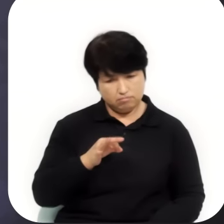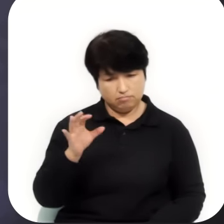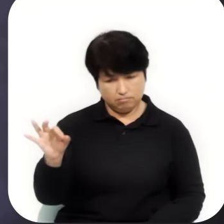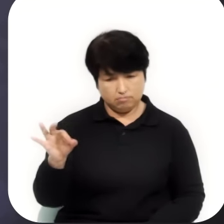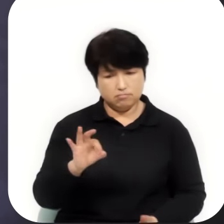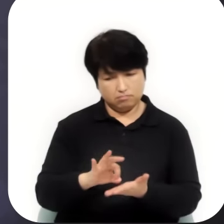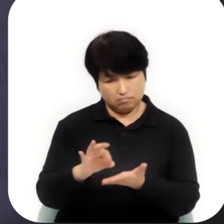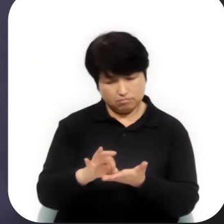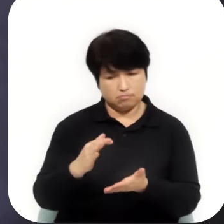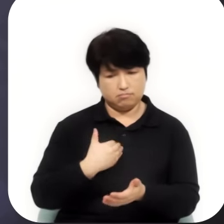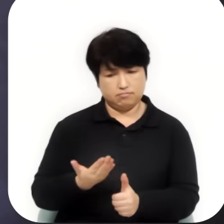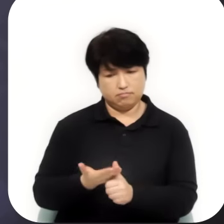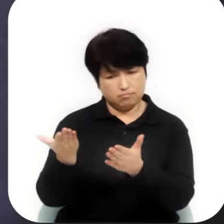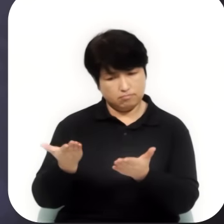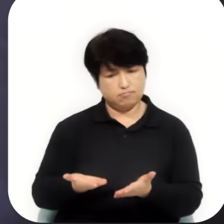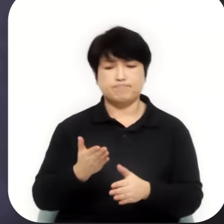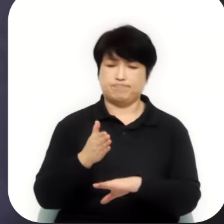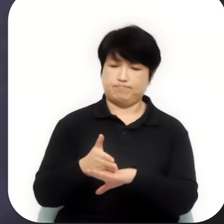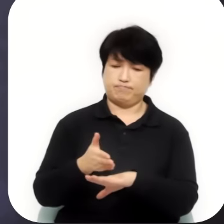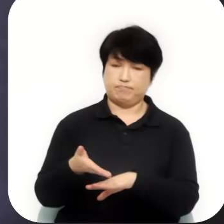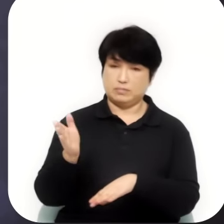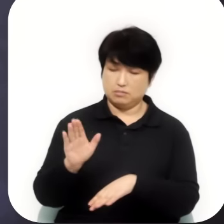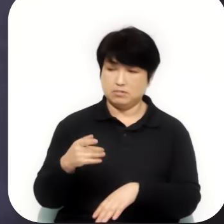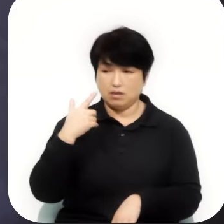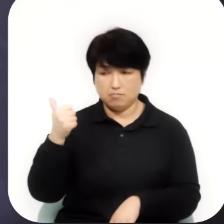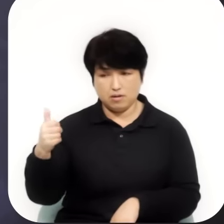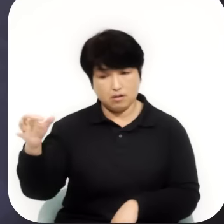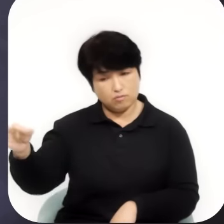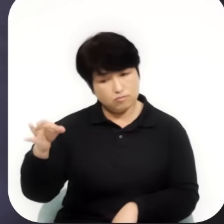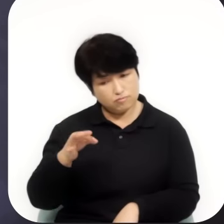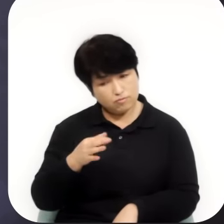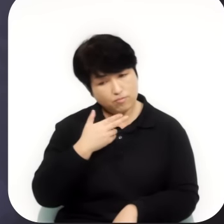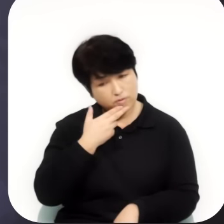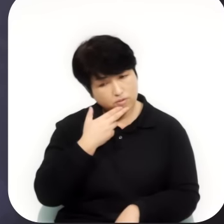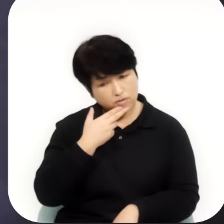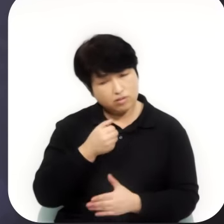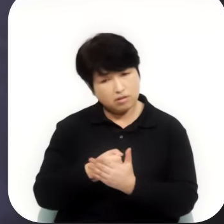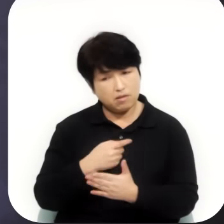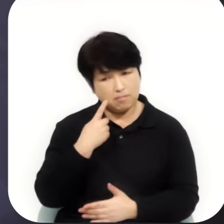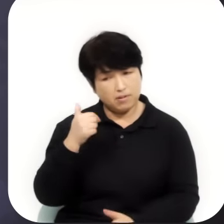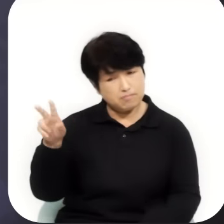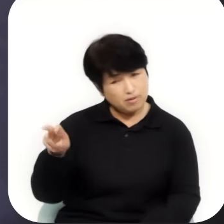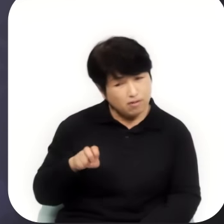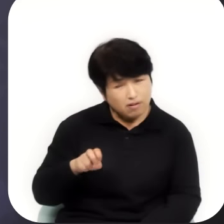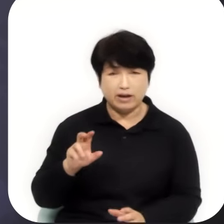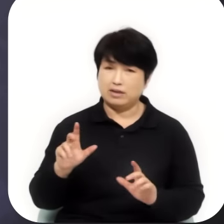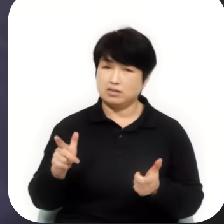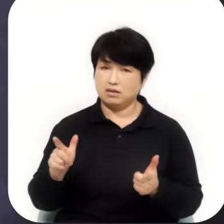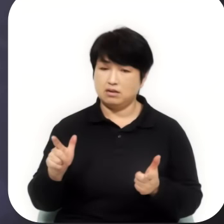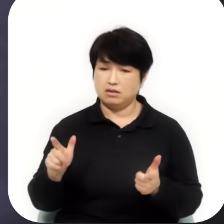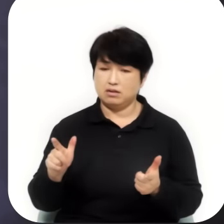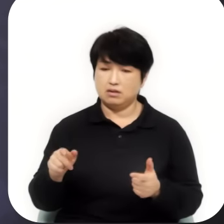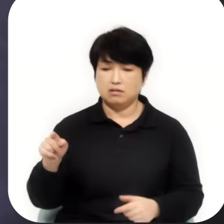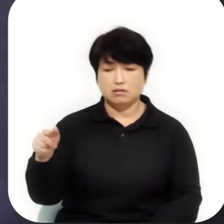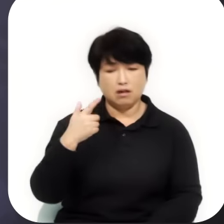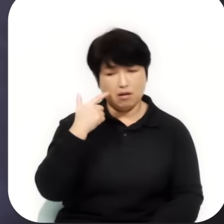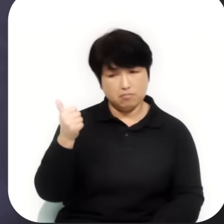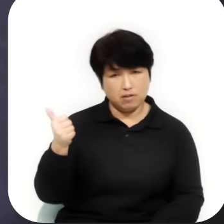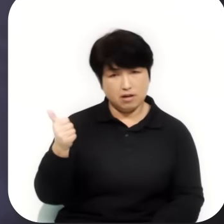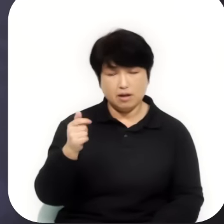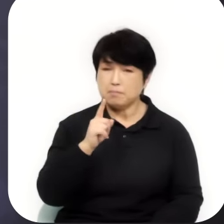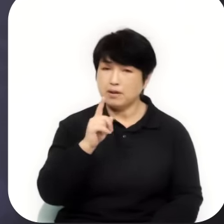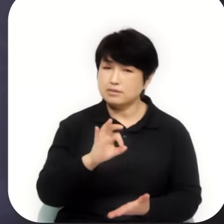좋은 일이지만은 경제적으로 안 도와줬다고 그게 원망할 일이냐. 이게 남이라고 생각하면